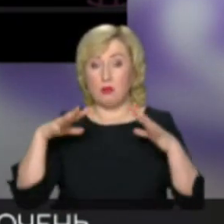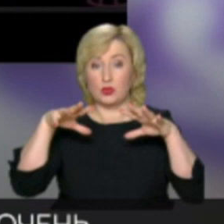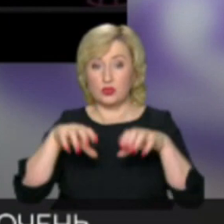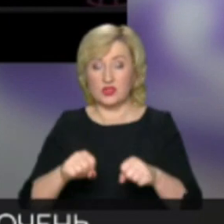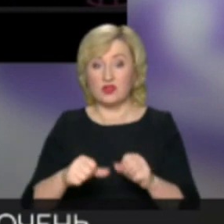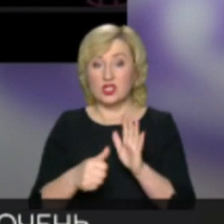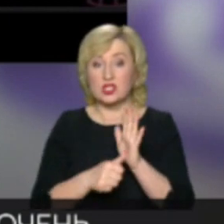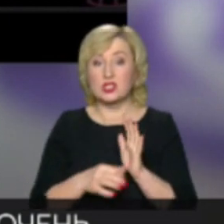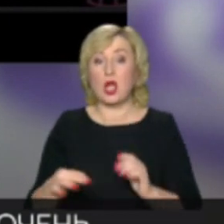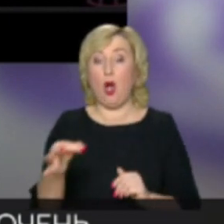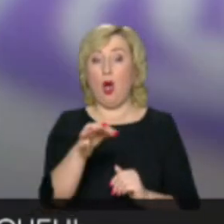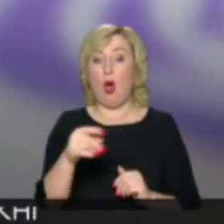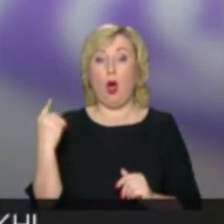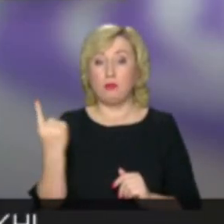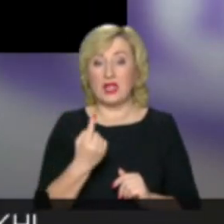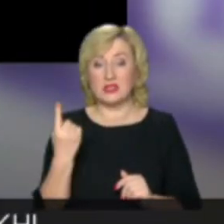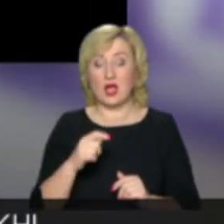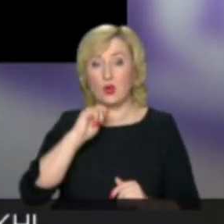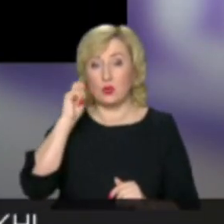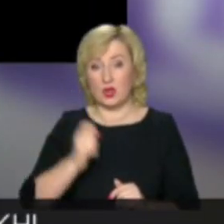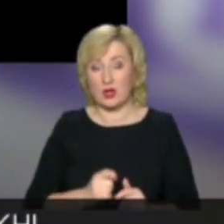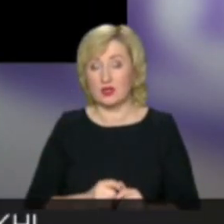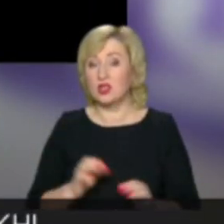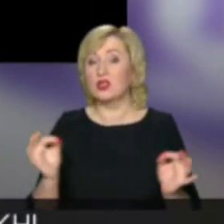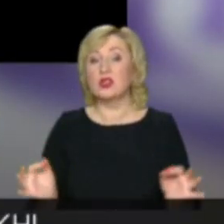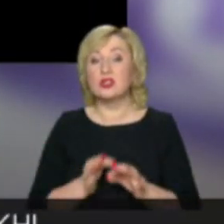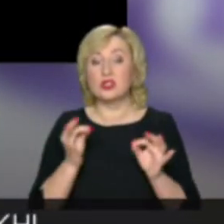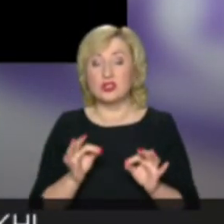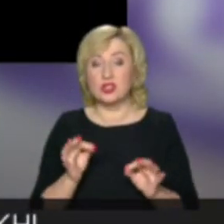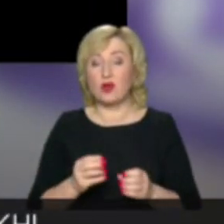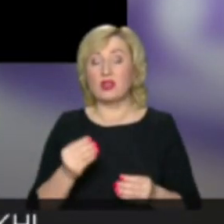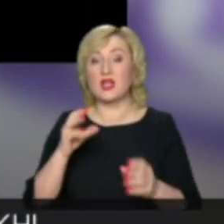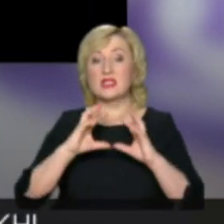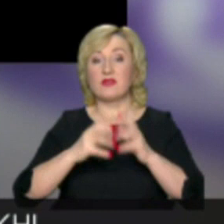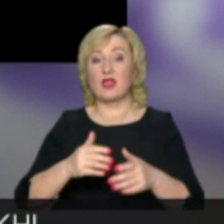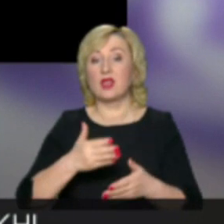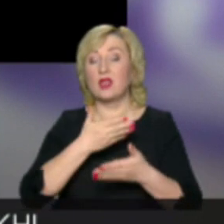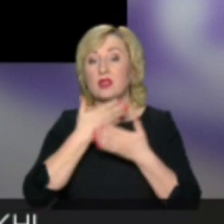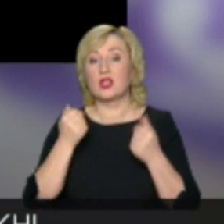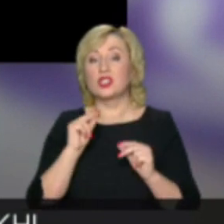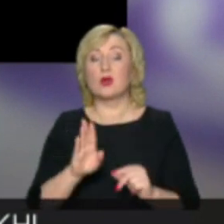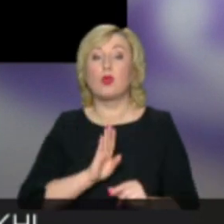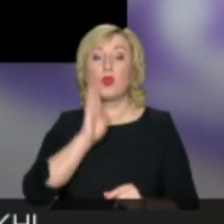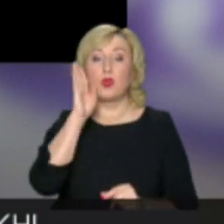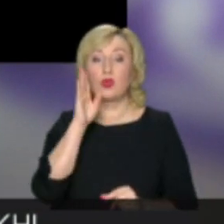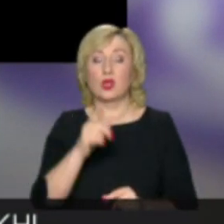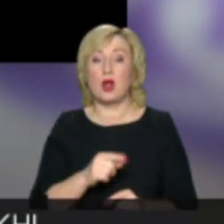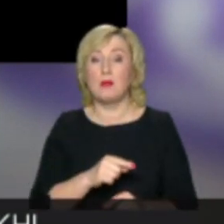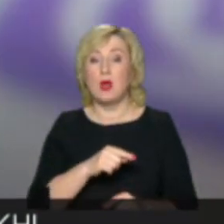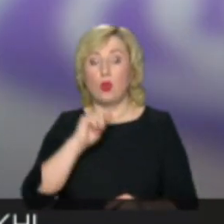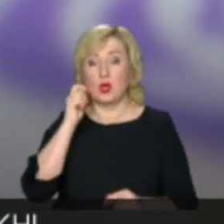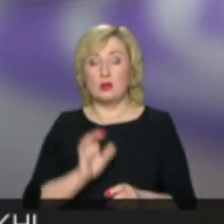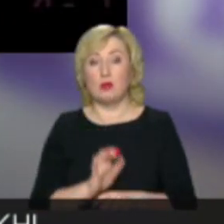6 областях Украины. Ничего на свете лучше нету, чем с утра послать хохлам